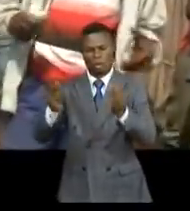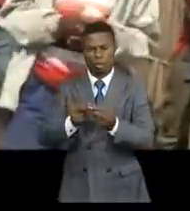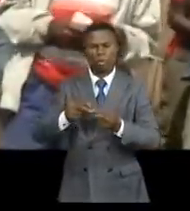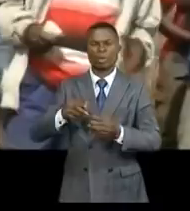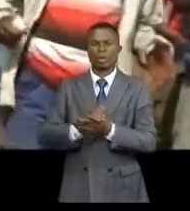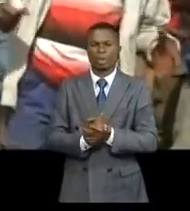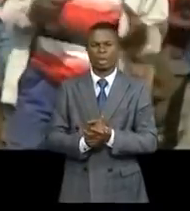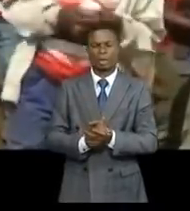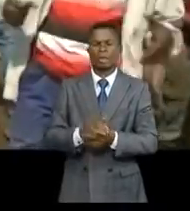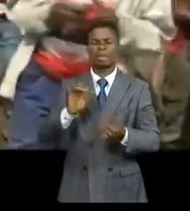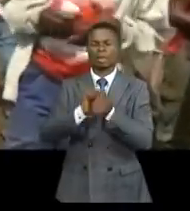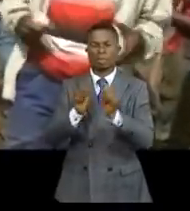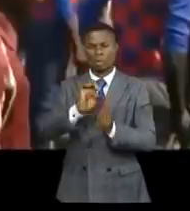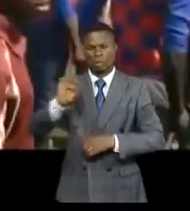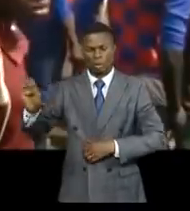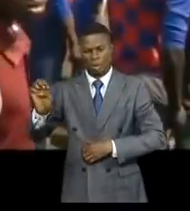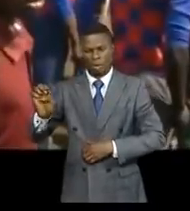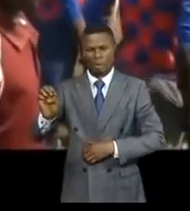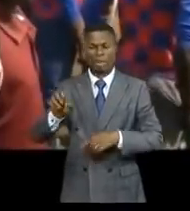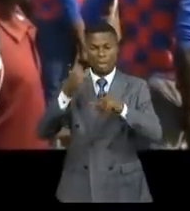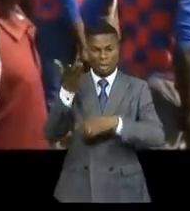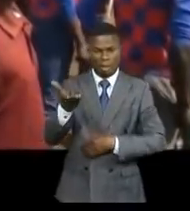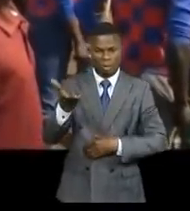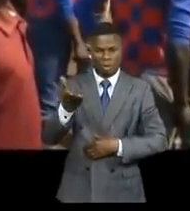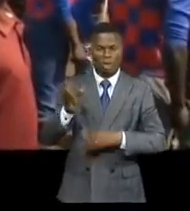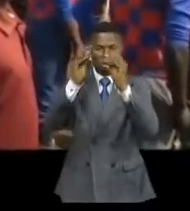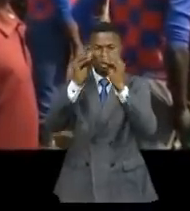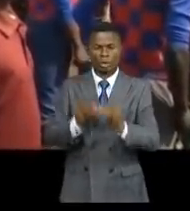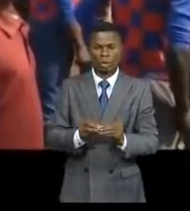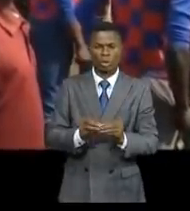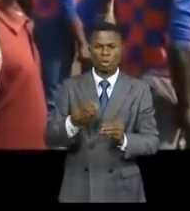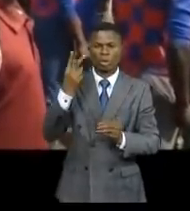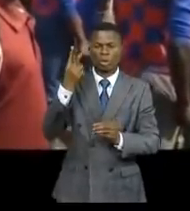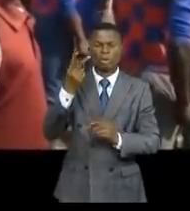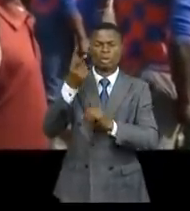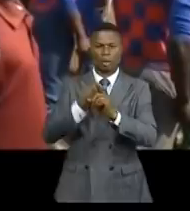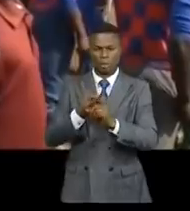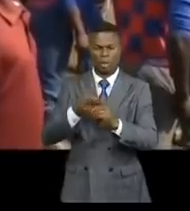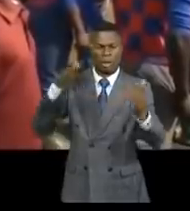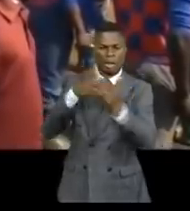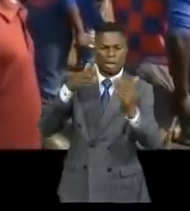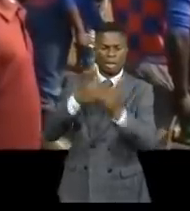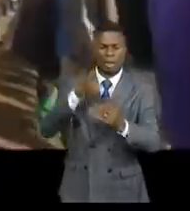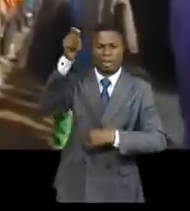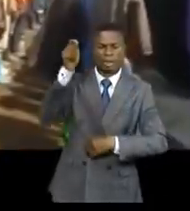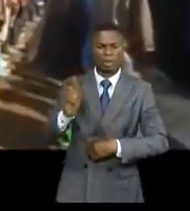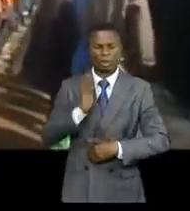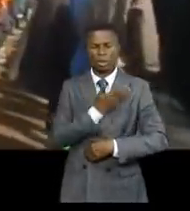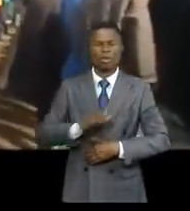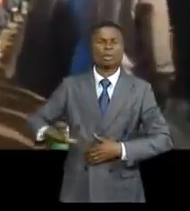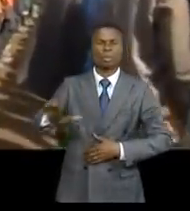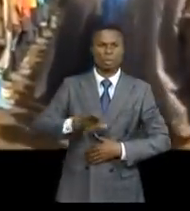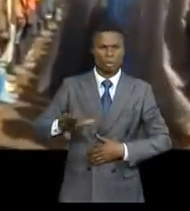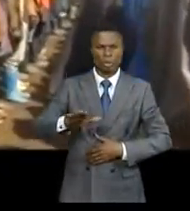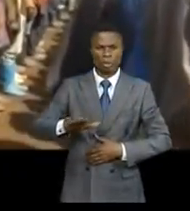APCLS de Janvier Karahire. Il s'agit en effet d'un bilan d'un mois et 10 jours de pression des forces armées de la République démocratique du Congo sur